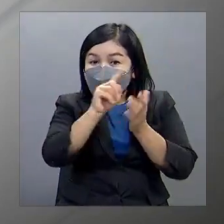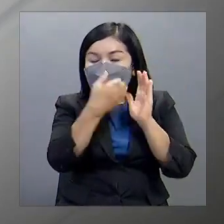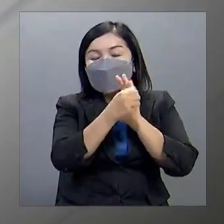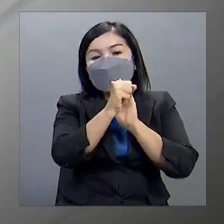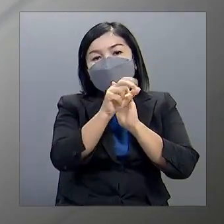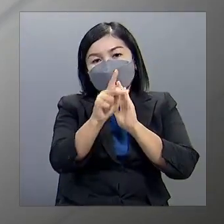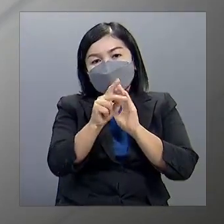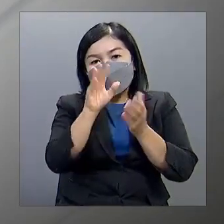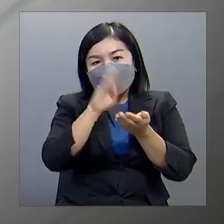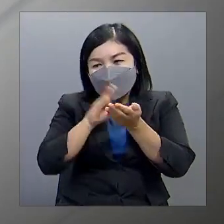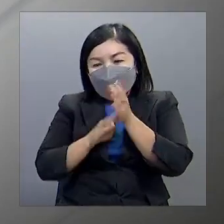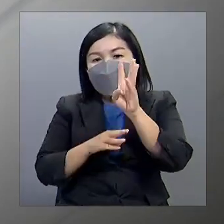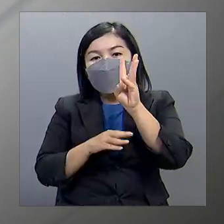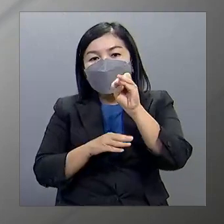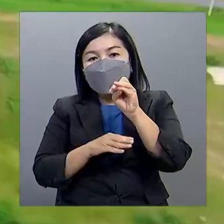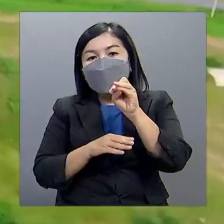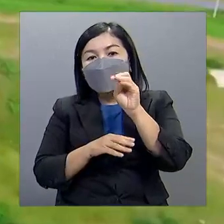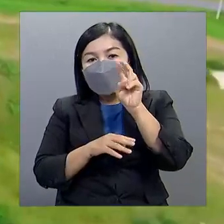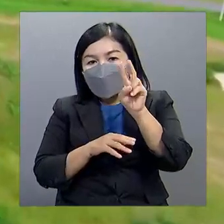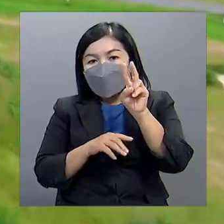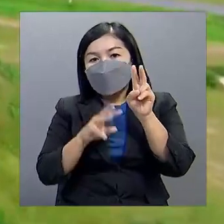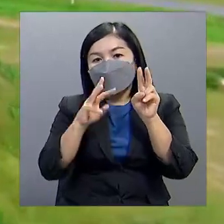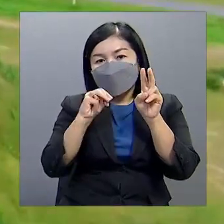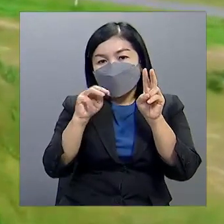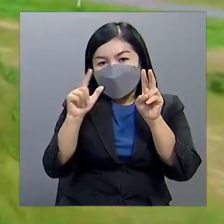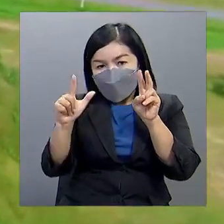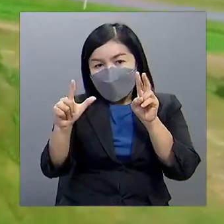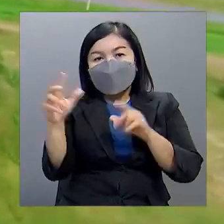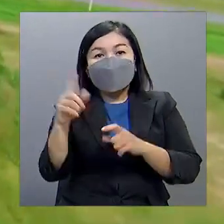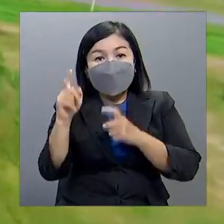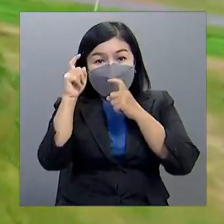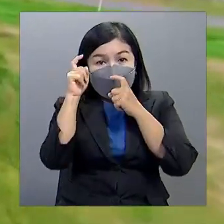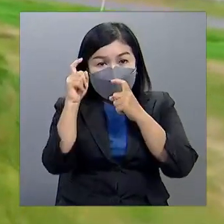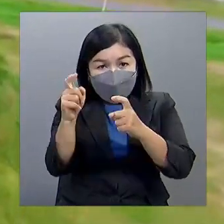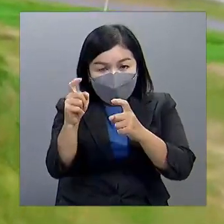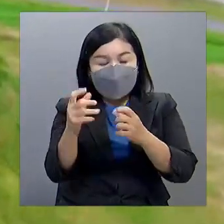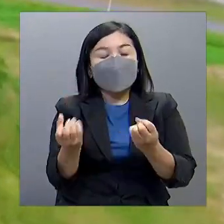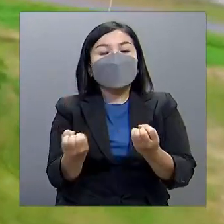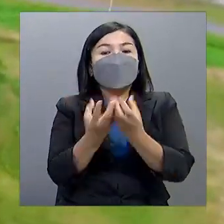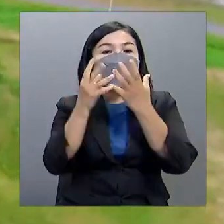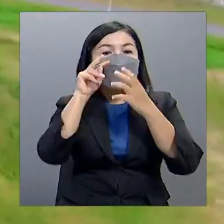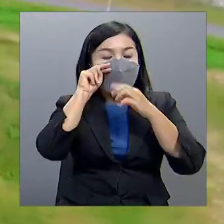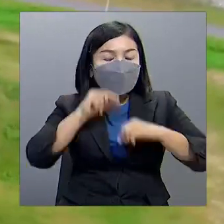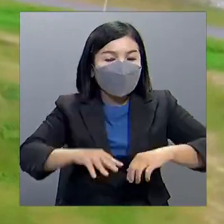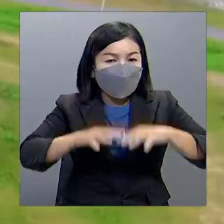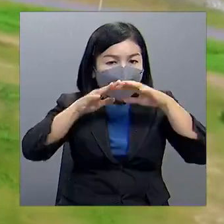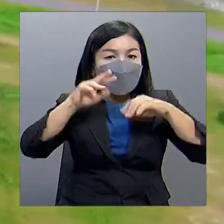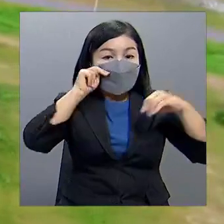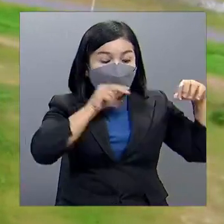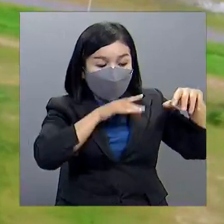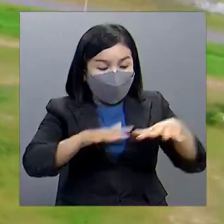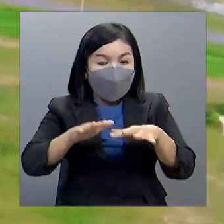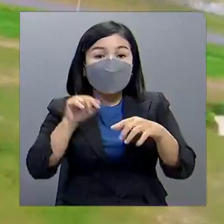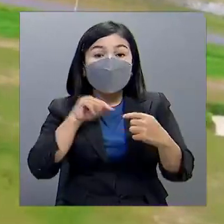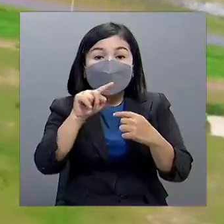มิลลิเมตรค่ะขณะเดียวกันเตือนความเสี่ยงที่จะมีน้ำหลากน้ำท่วมฉับพลันในช่วงวันที่22-25สิงหาคม